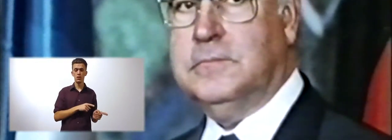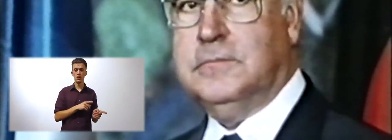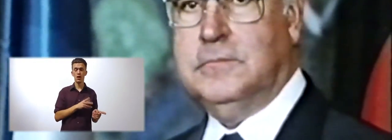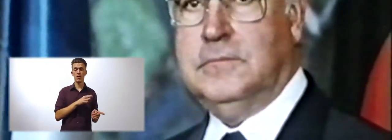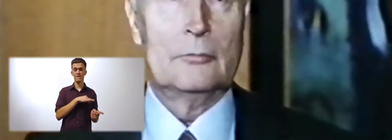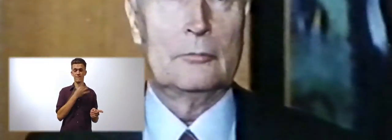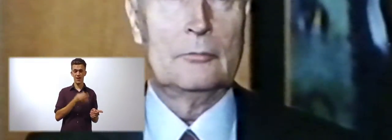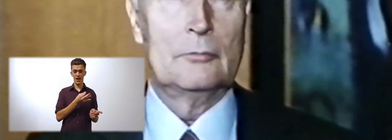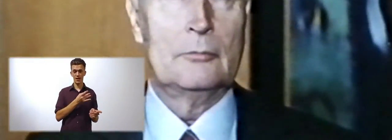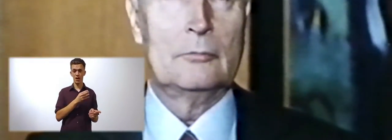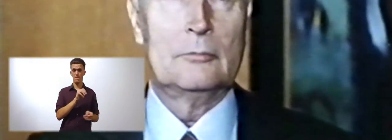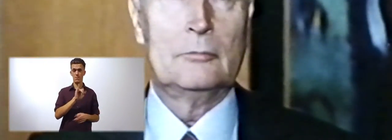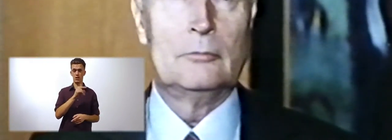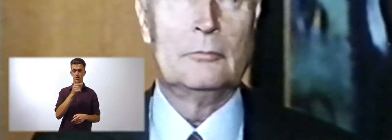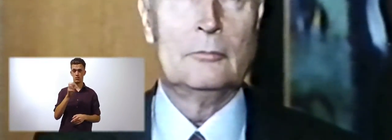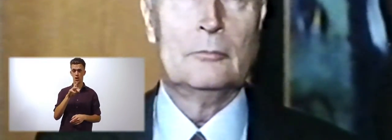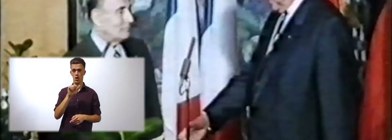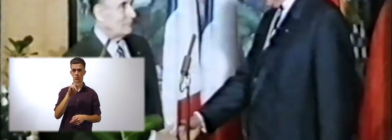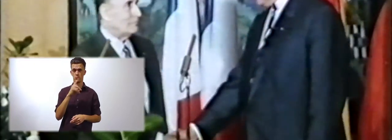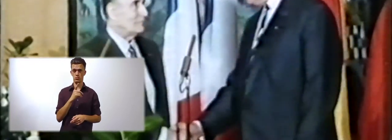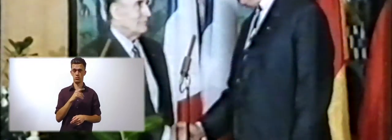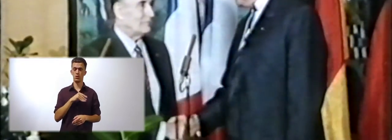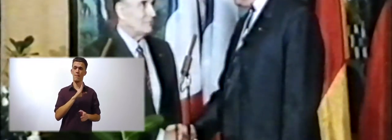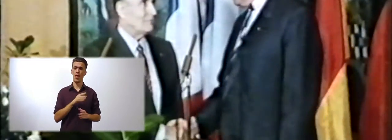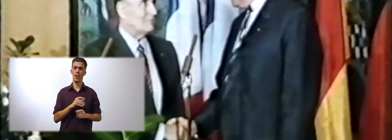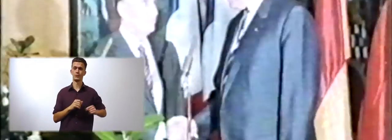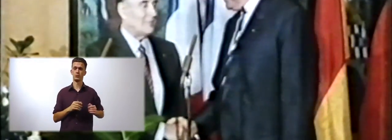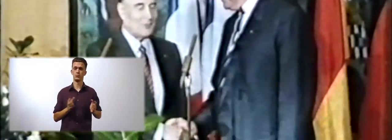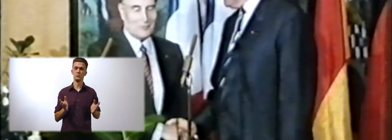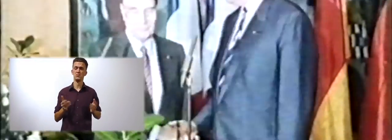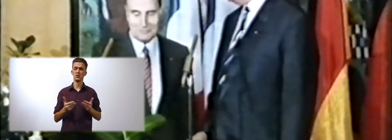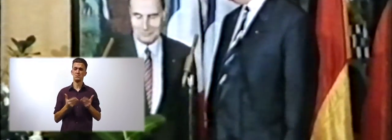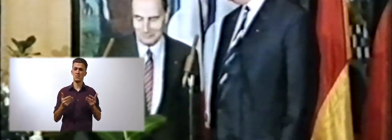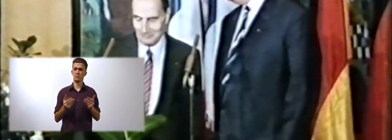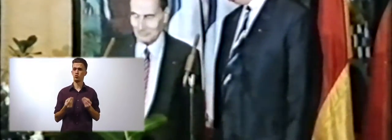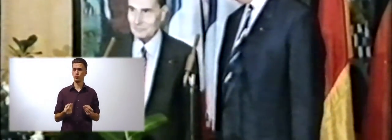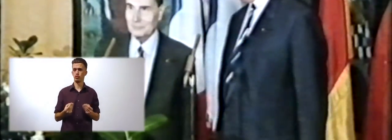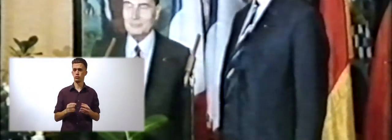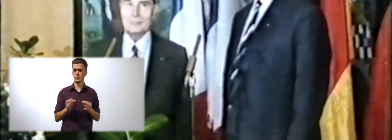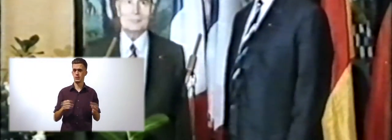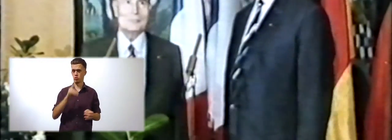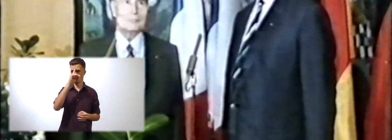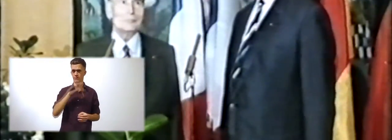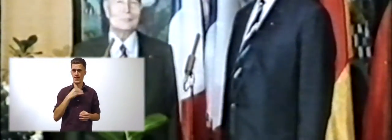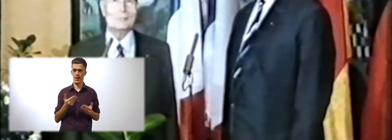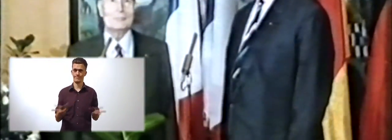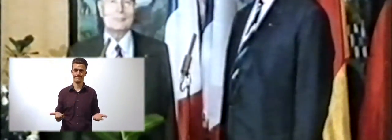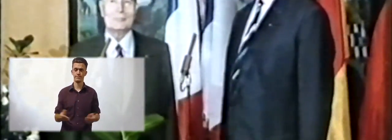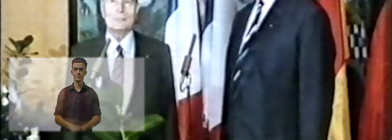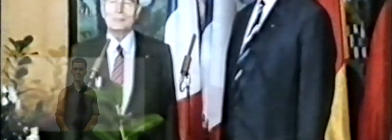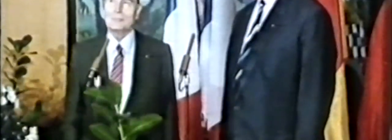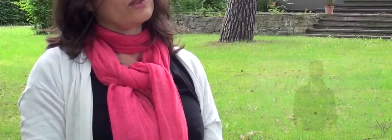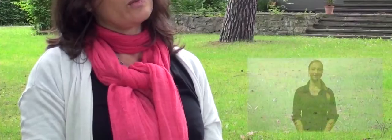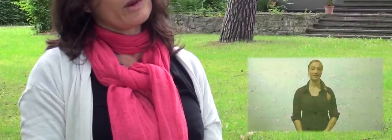Politiker hatte kein Problem mit seinem sozialistischen Partner François Mitterrand wichtige Projekte anzustoßen und das lässt sich ja bis heute auch weiterhin